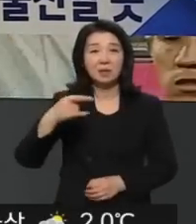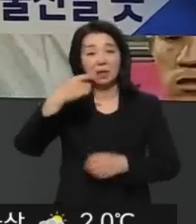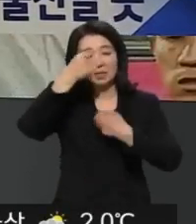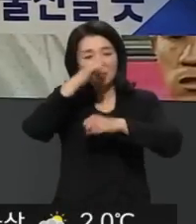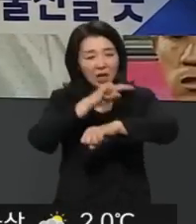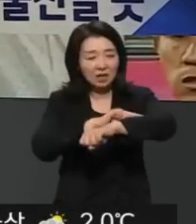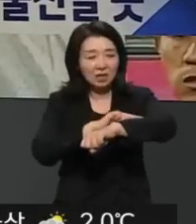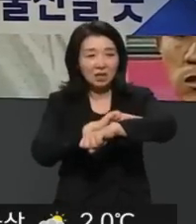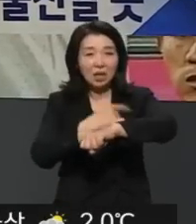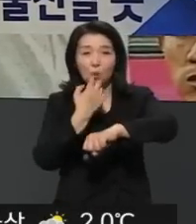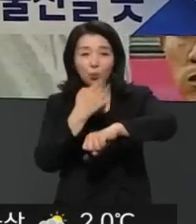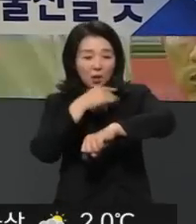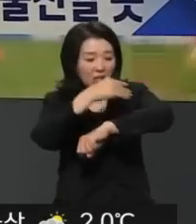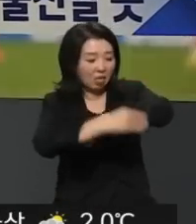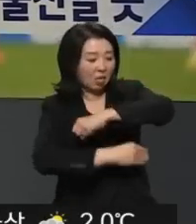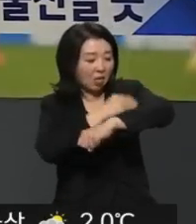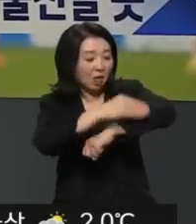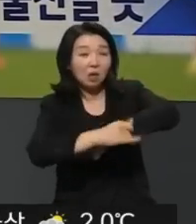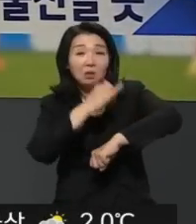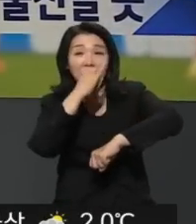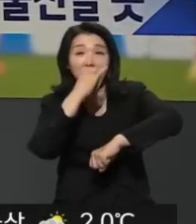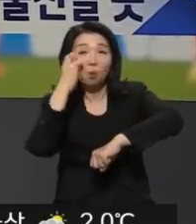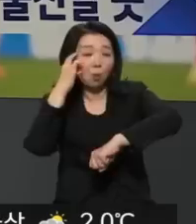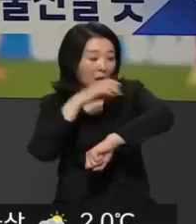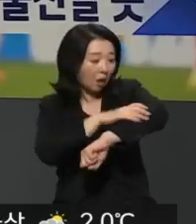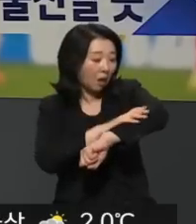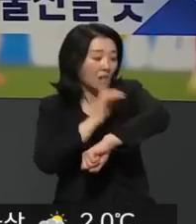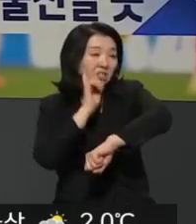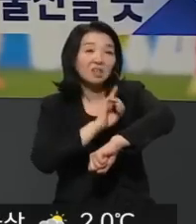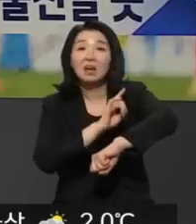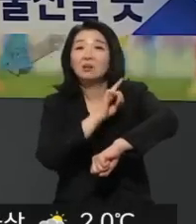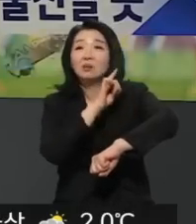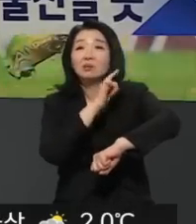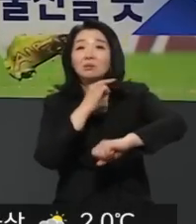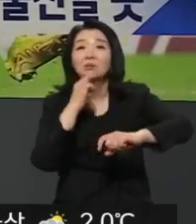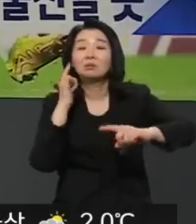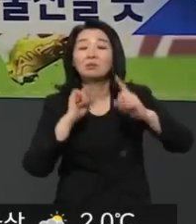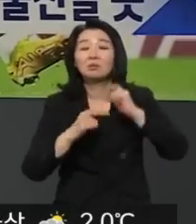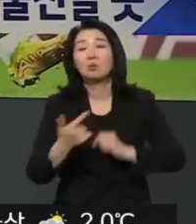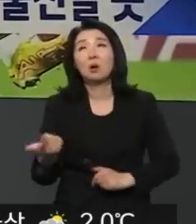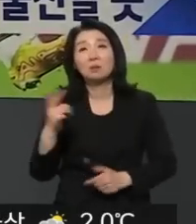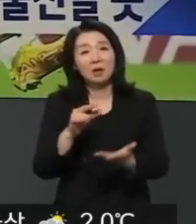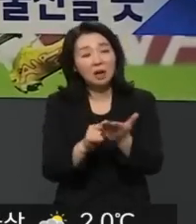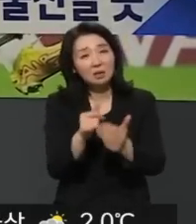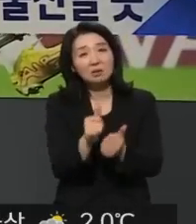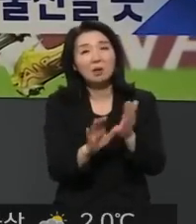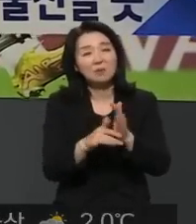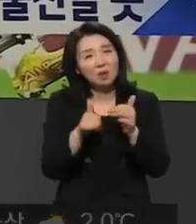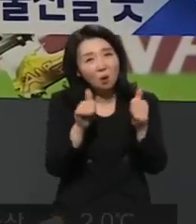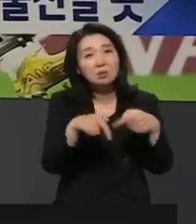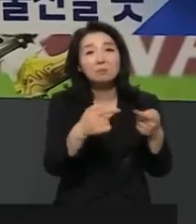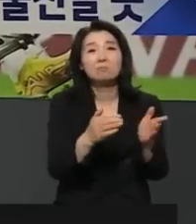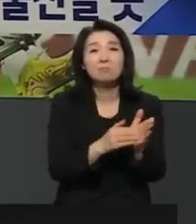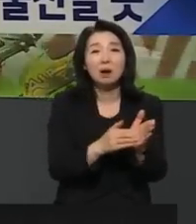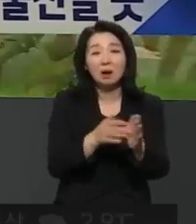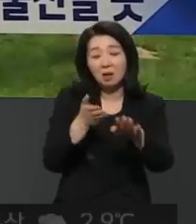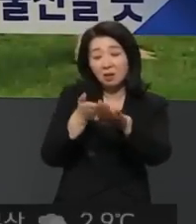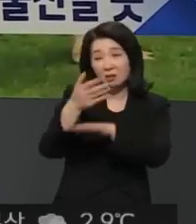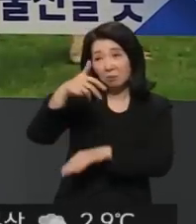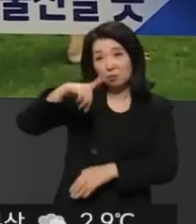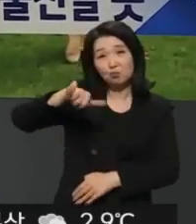다리가 뒤늦게 화제입니다. 이 종아리 부상에도 가나전에서 열심히 뛰어준 김 선수죠. 그런데 선배인